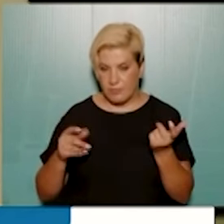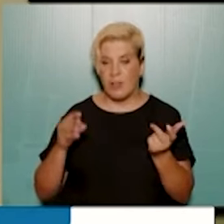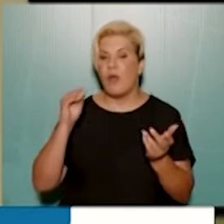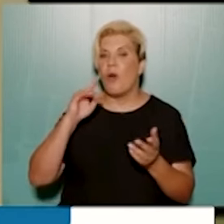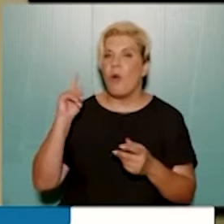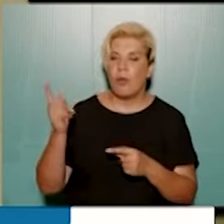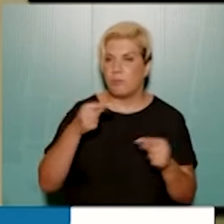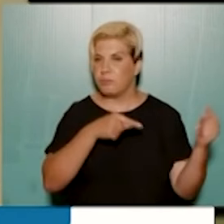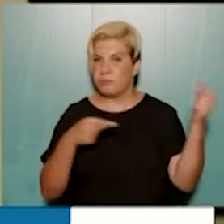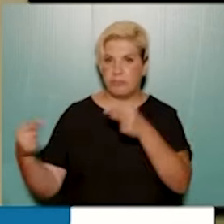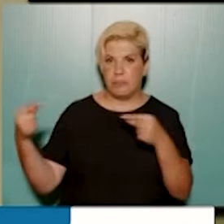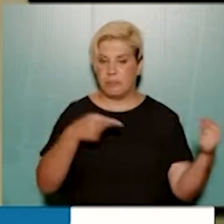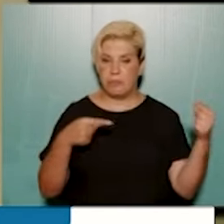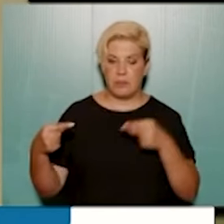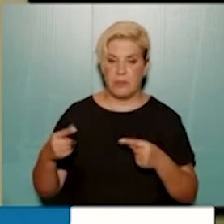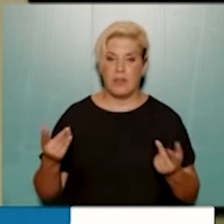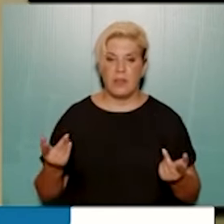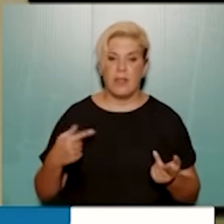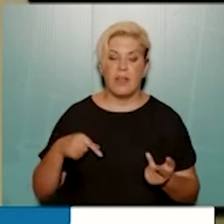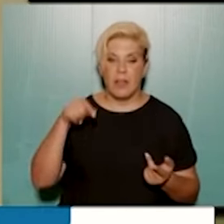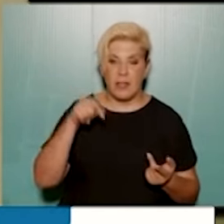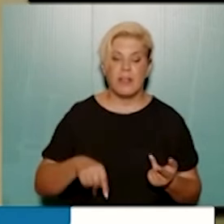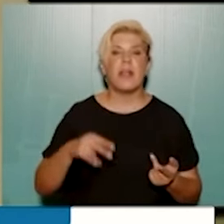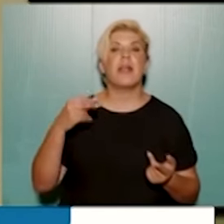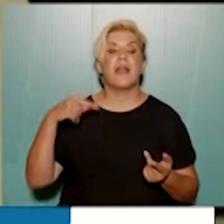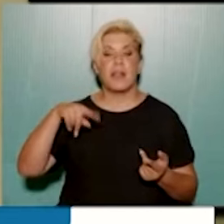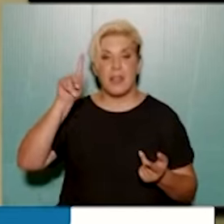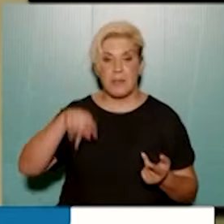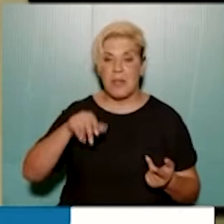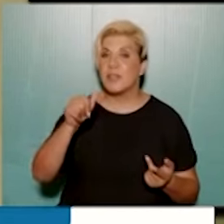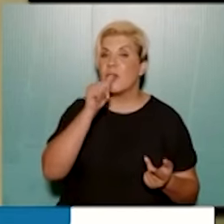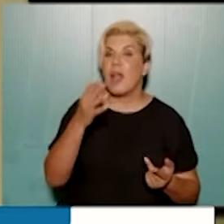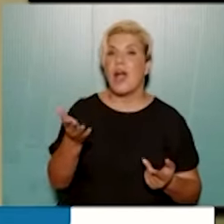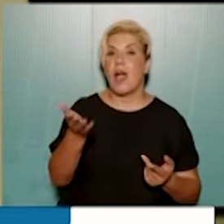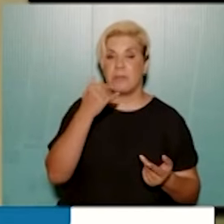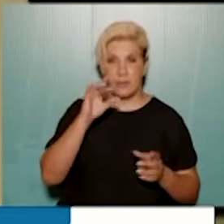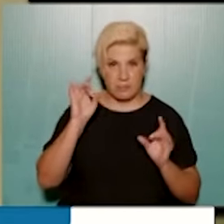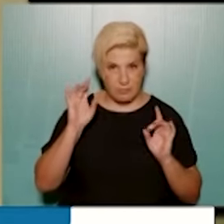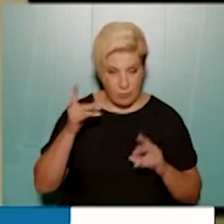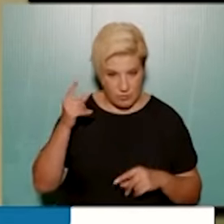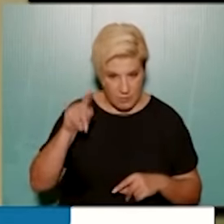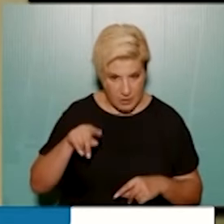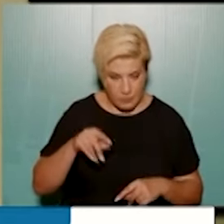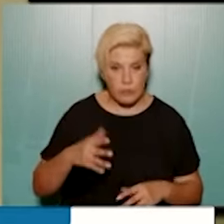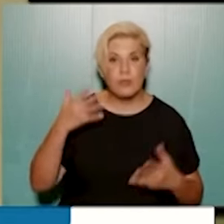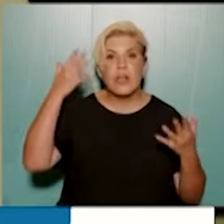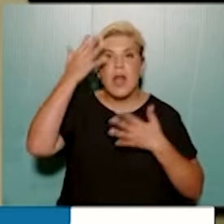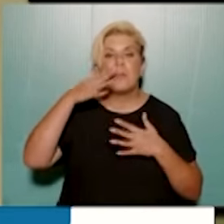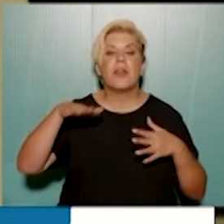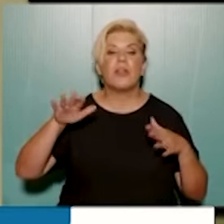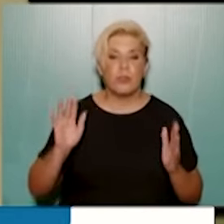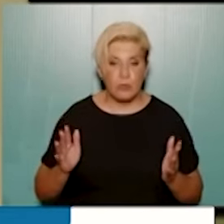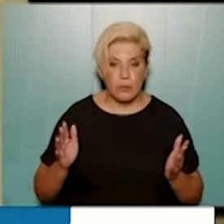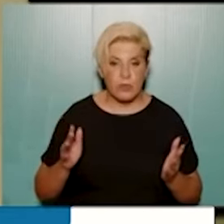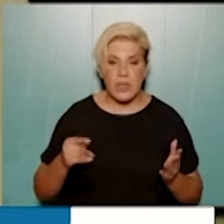φορά ο ένας τον άλλον. Για μέρες σε αυτό τον Δήμο δεν είχαν νερό, σε αυτό τον τουριστικό παράδεισο, ούτε για να πληθούν, και αφήνουν